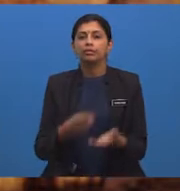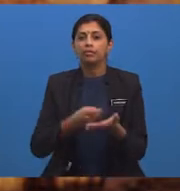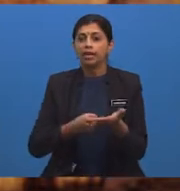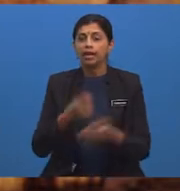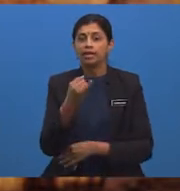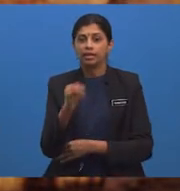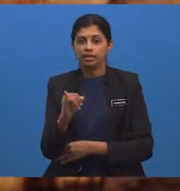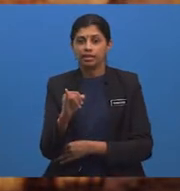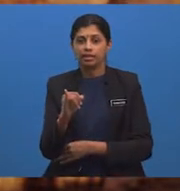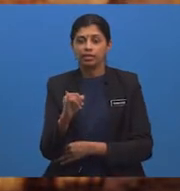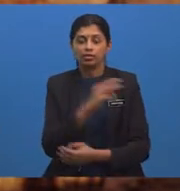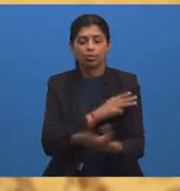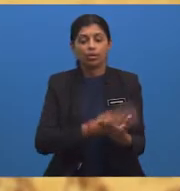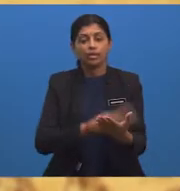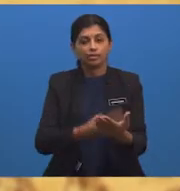kerajaan alam Melayu?